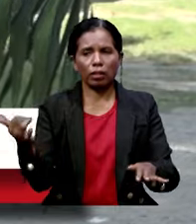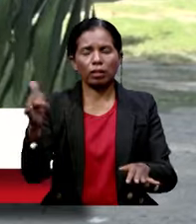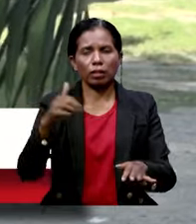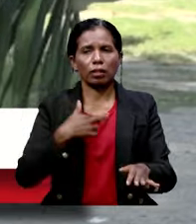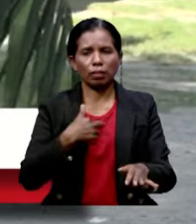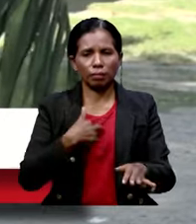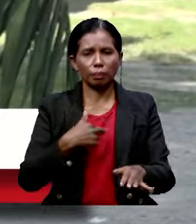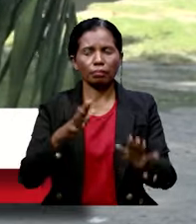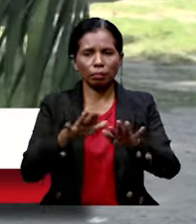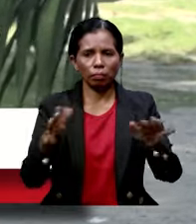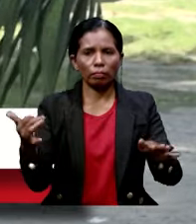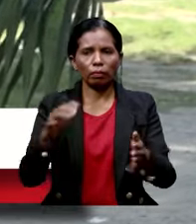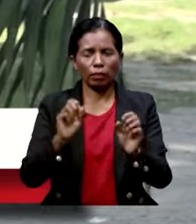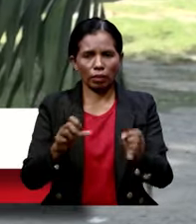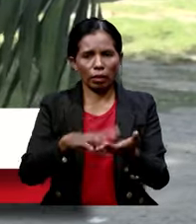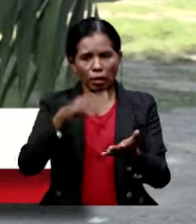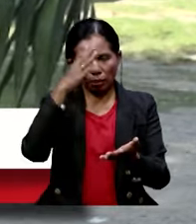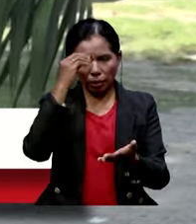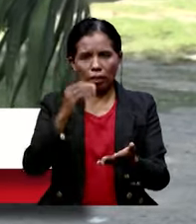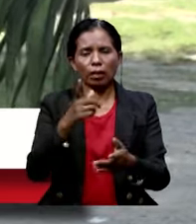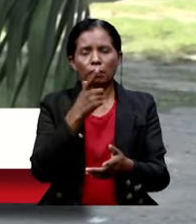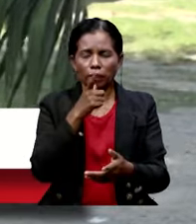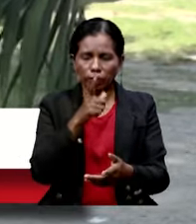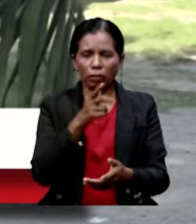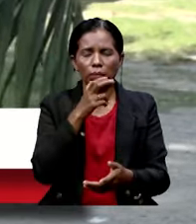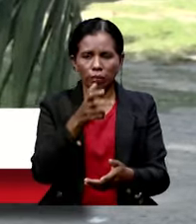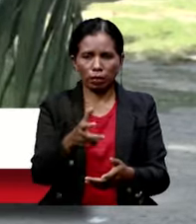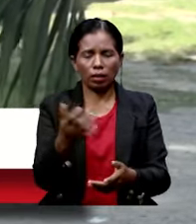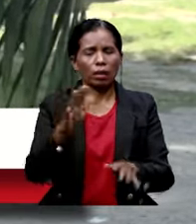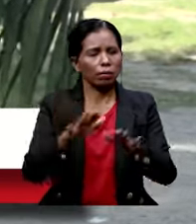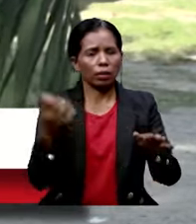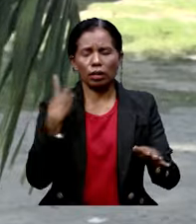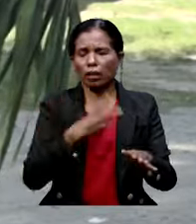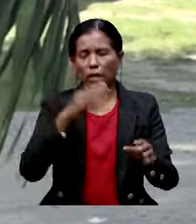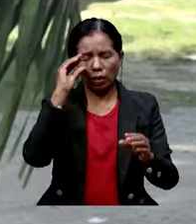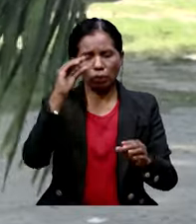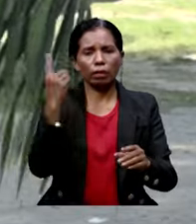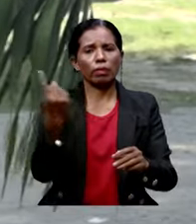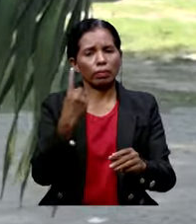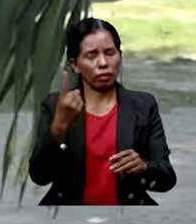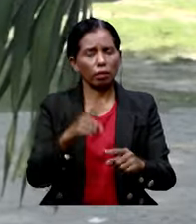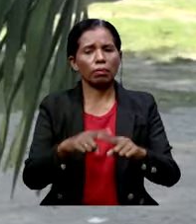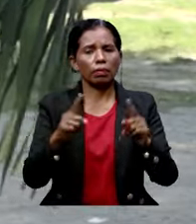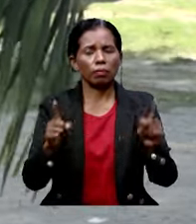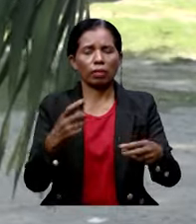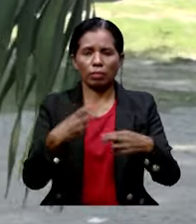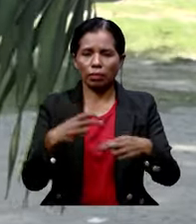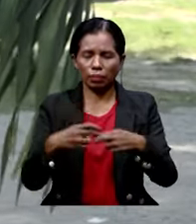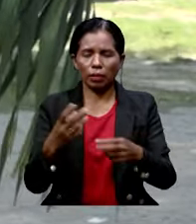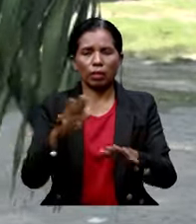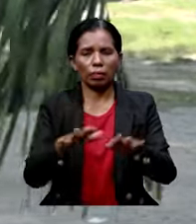iya inisiatif rasi sira belaten mas labari kon ita bel hanurin bel oi nusa mas kon lai inisiatif difisil para ita atu belaten zibe saira maka